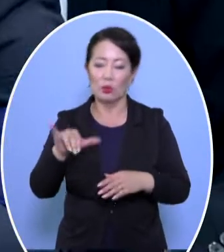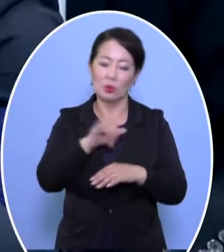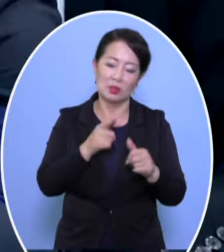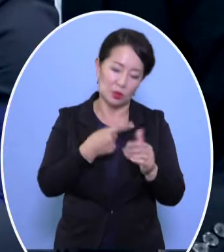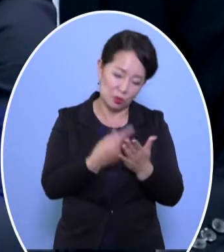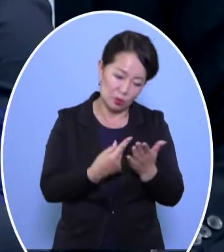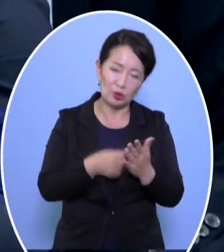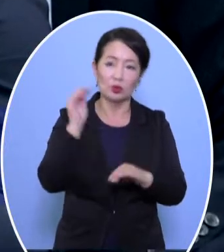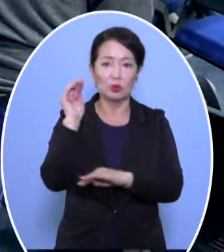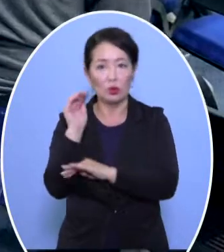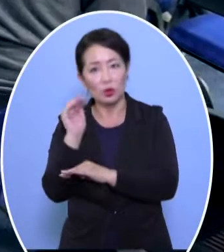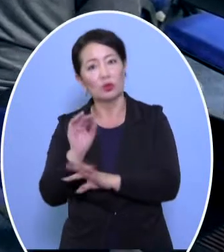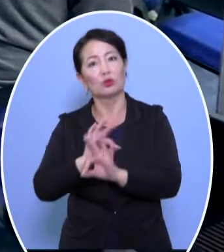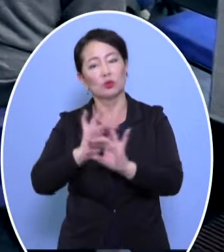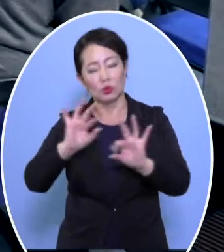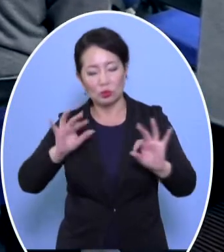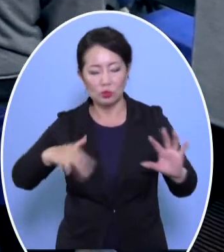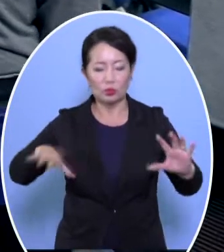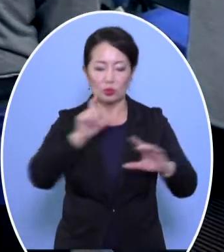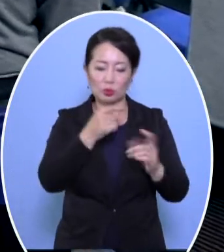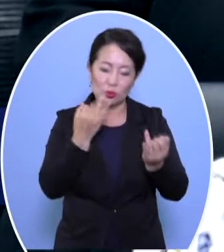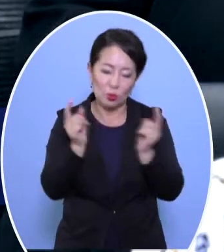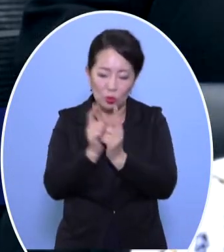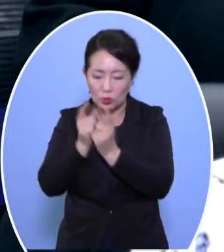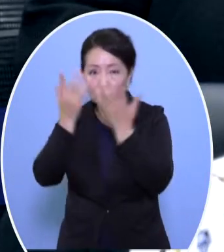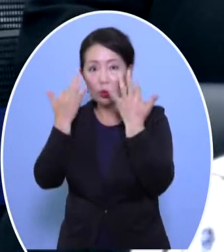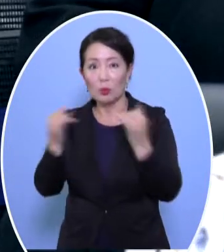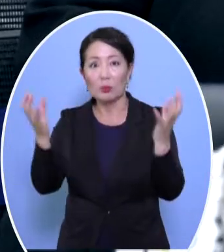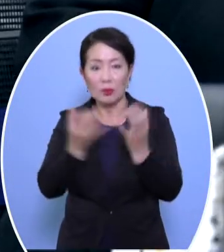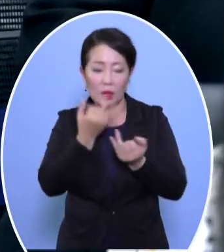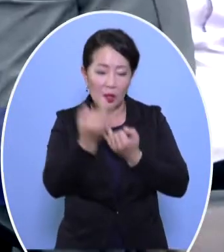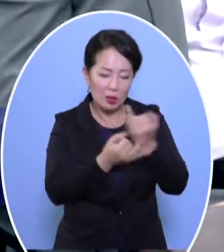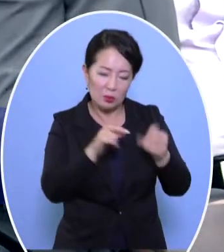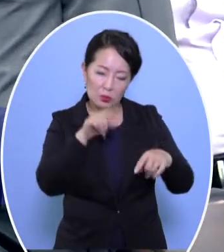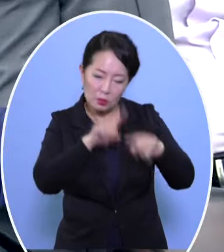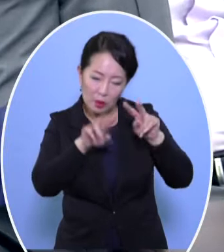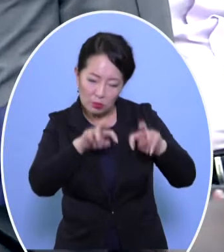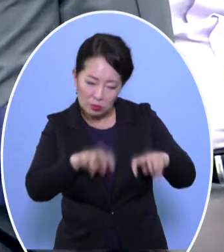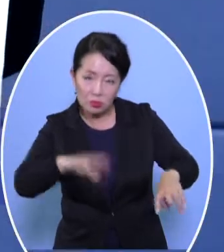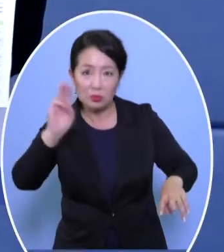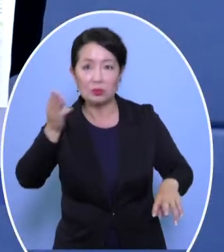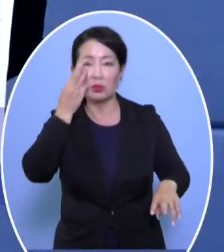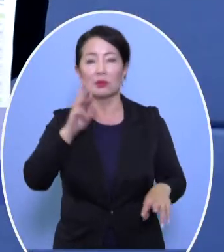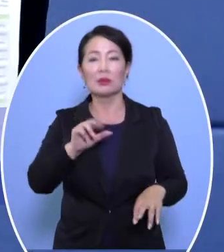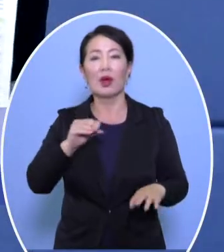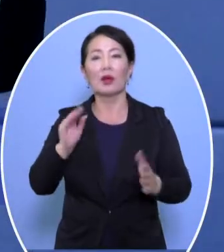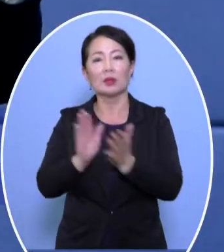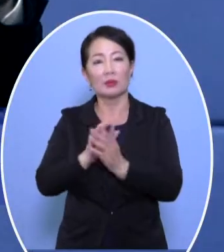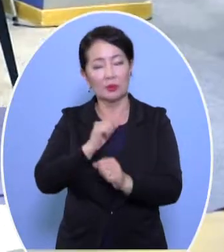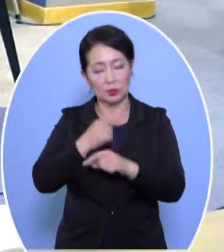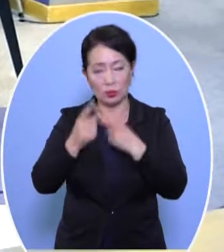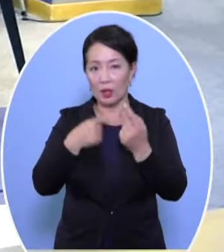бүртгэлийн байгууллагын төлөөлөлүүд гих мэт за олон талт уулзалтуудыг зохион байгуулж за нөхцөл байдлын шалтгааныг тодруулж хэрхэн хамтан ажиллах